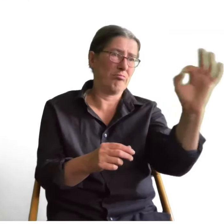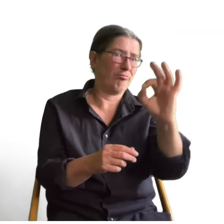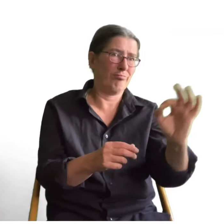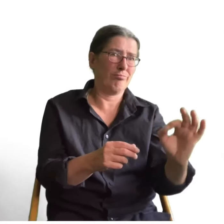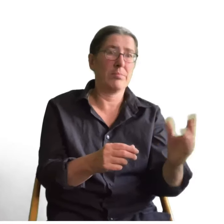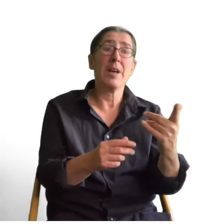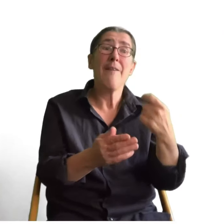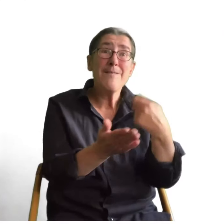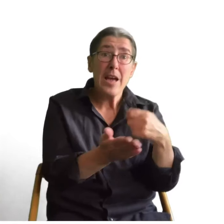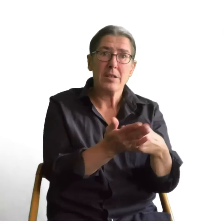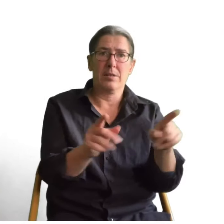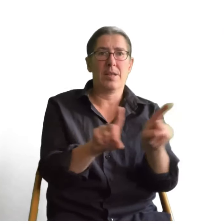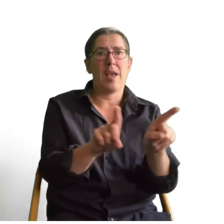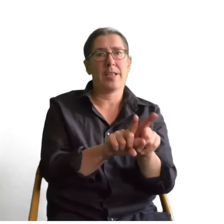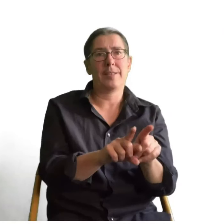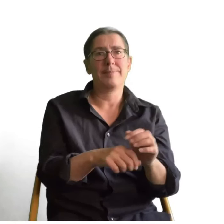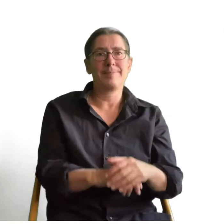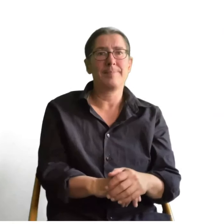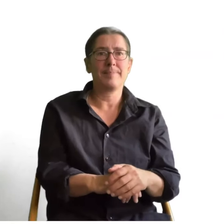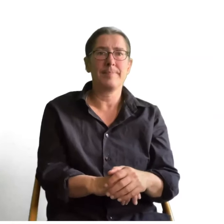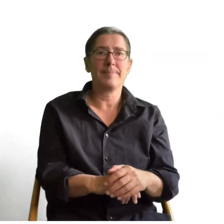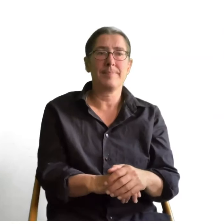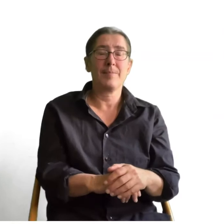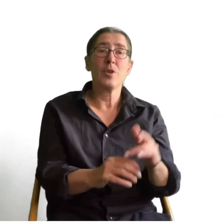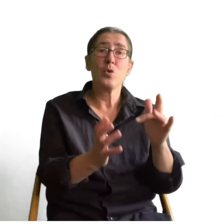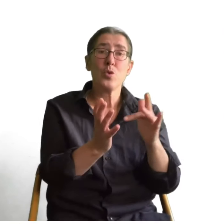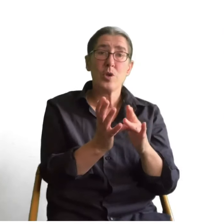oder 100 Cent. Der Wert ist dasselbe,